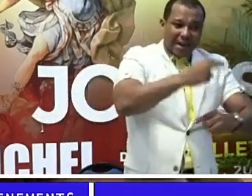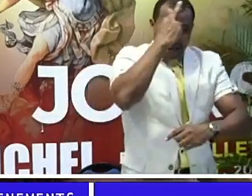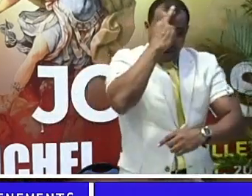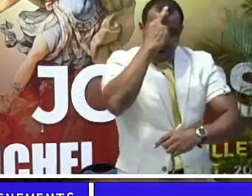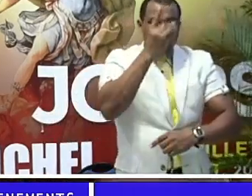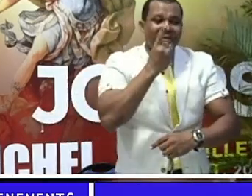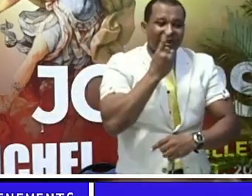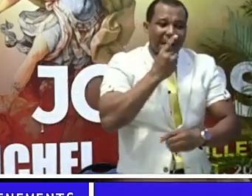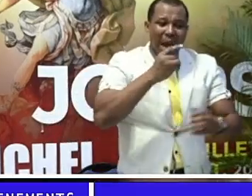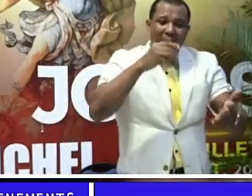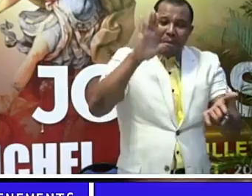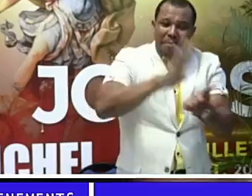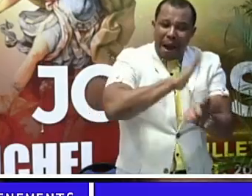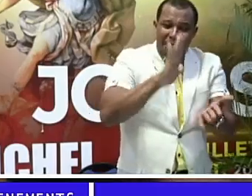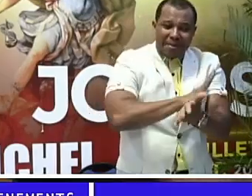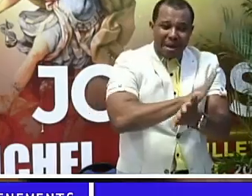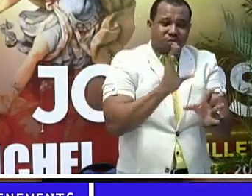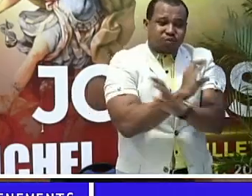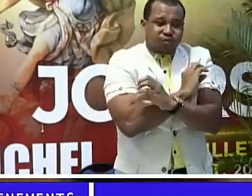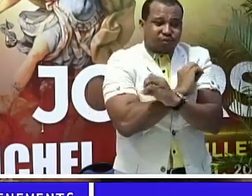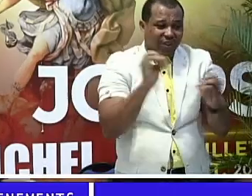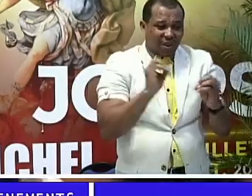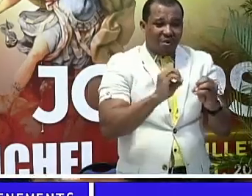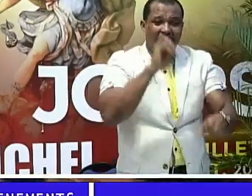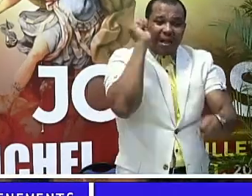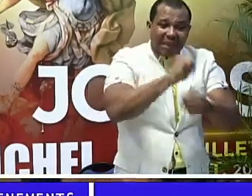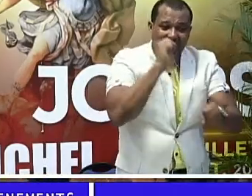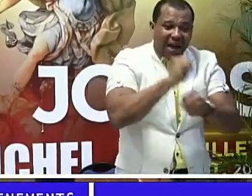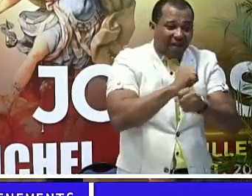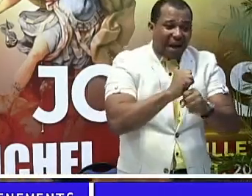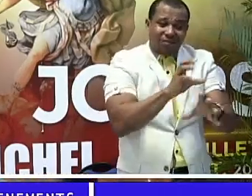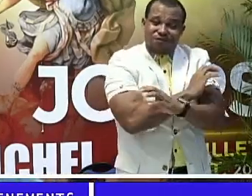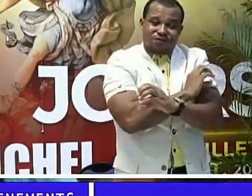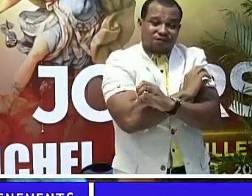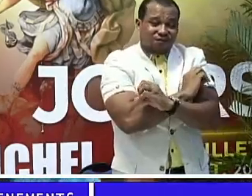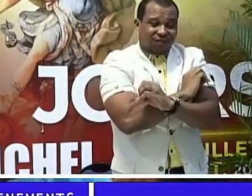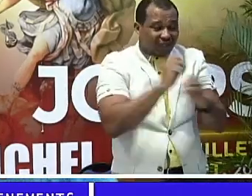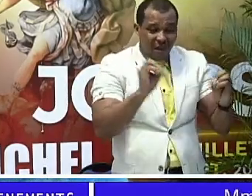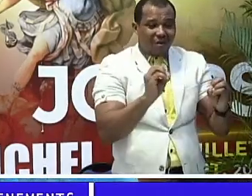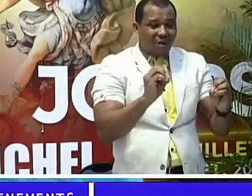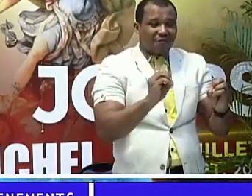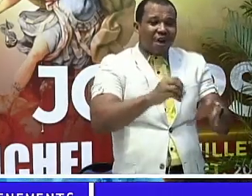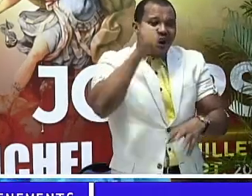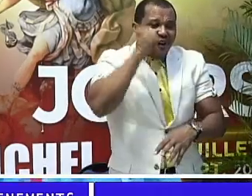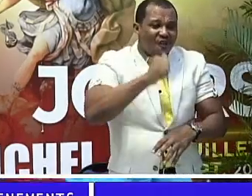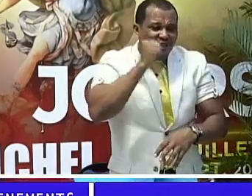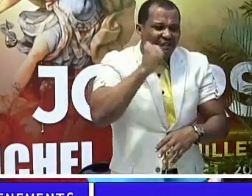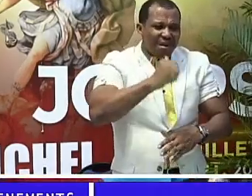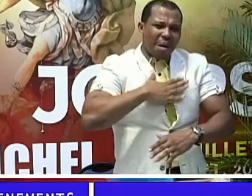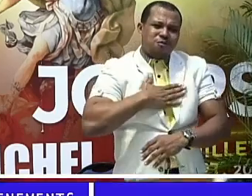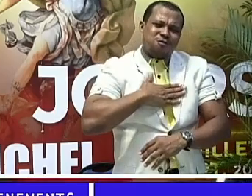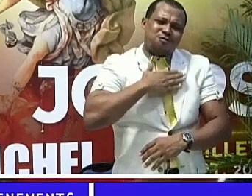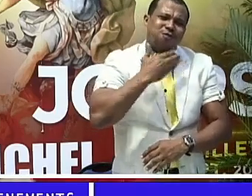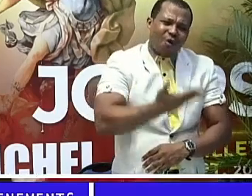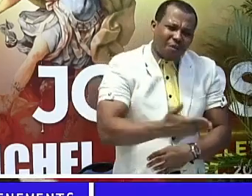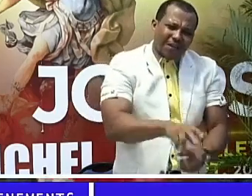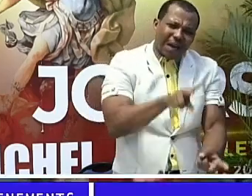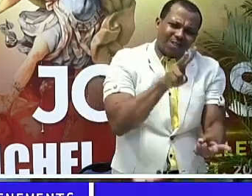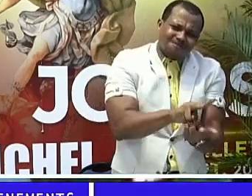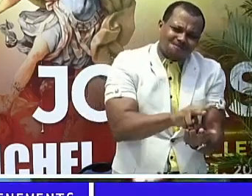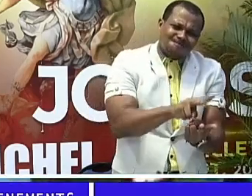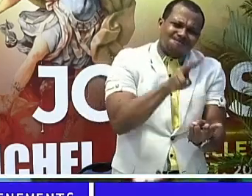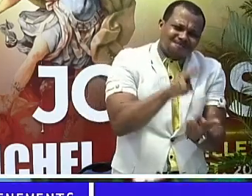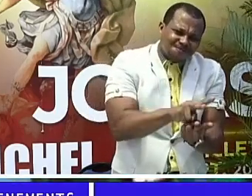papier yo pa gagner tikal patikal yo tombé nan même corruption. Donc quoi que ça